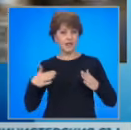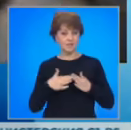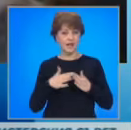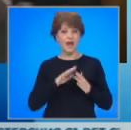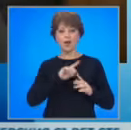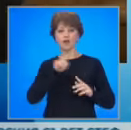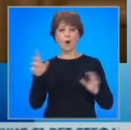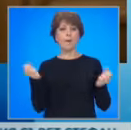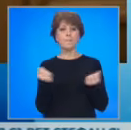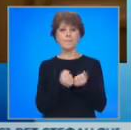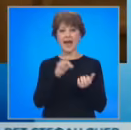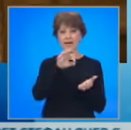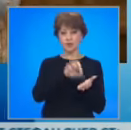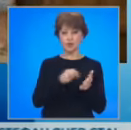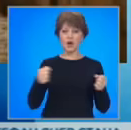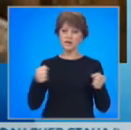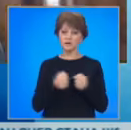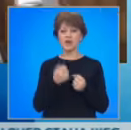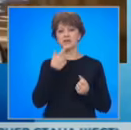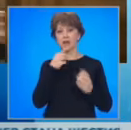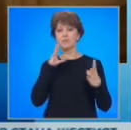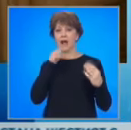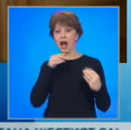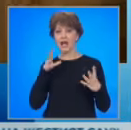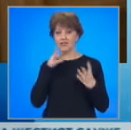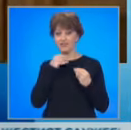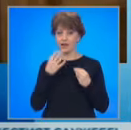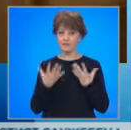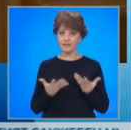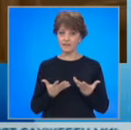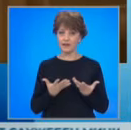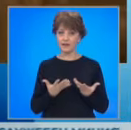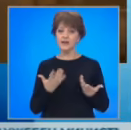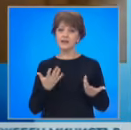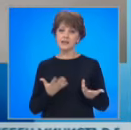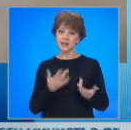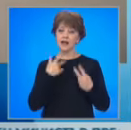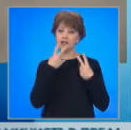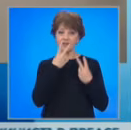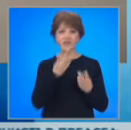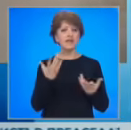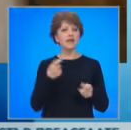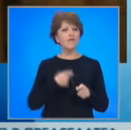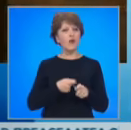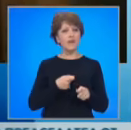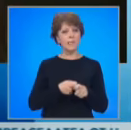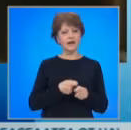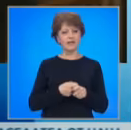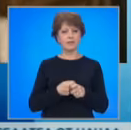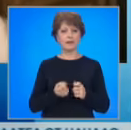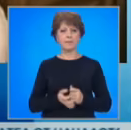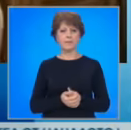на катастрофата, в автомобила оживено са разговаряли. Вижте още в репортажа, който направихме заедно с Ивайло